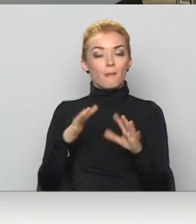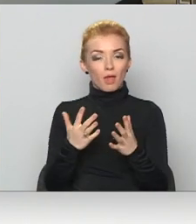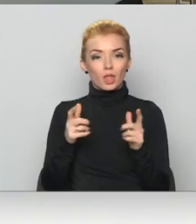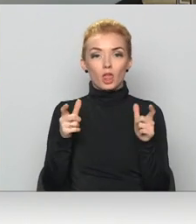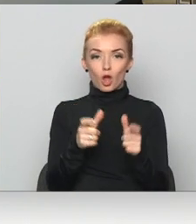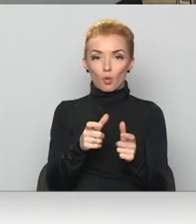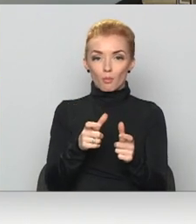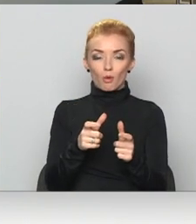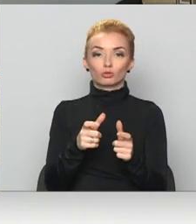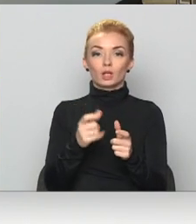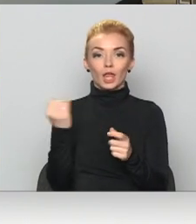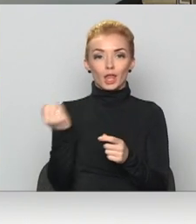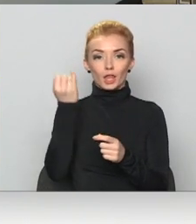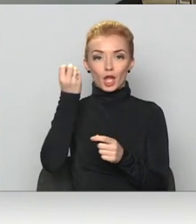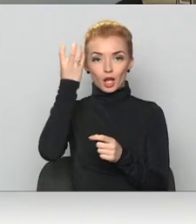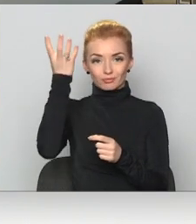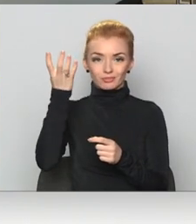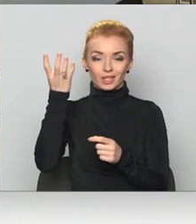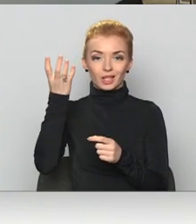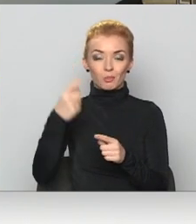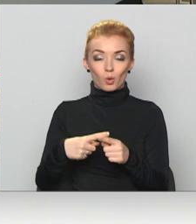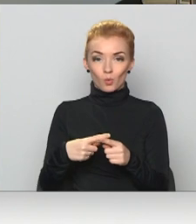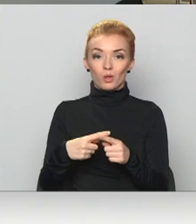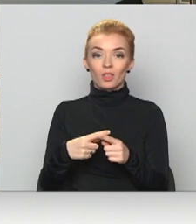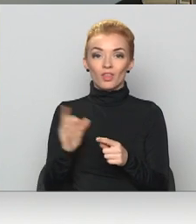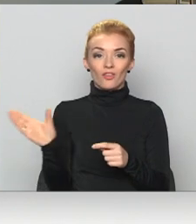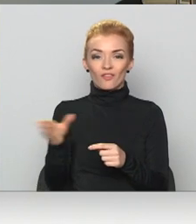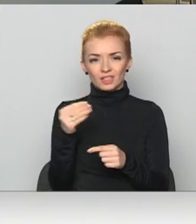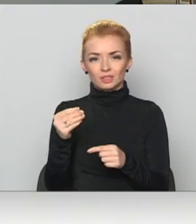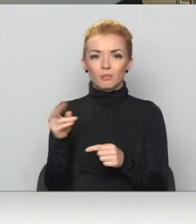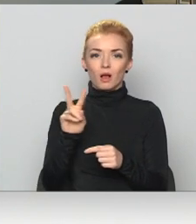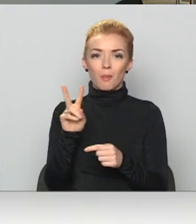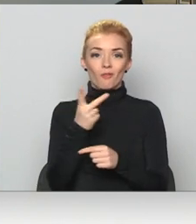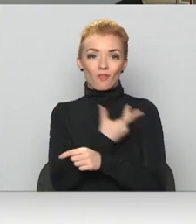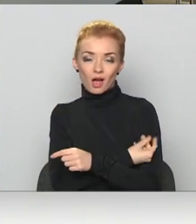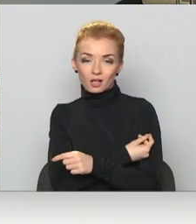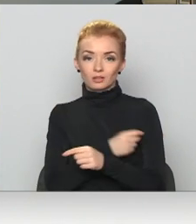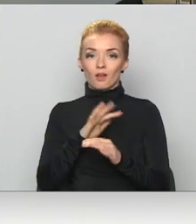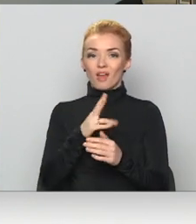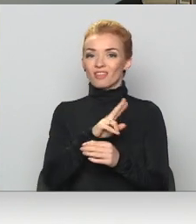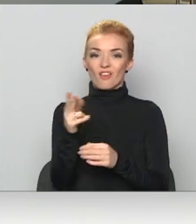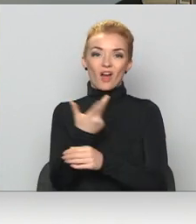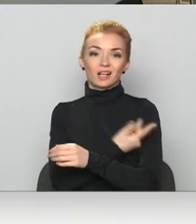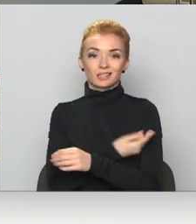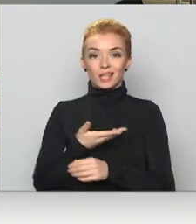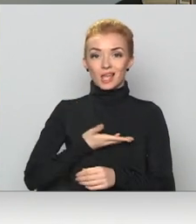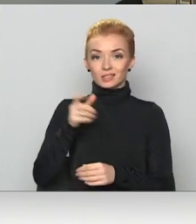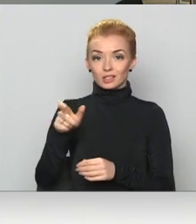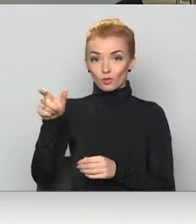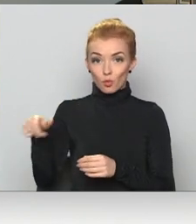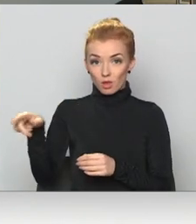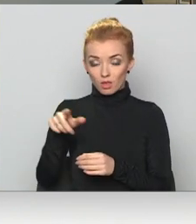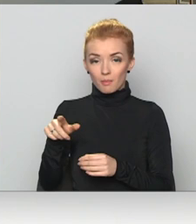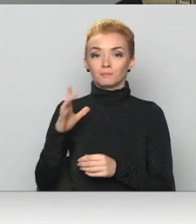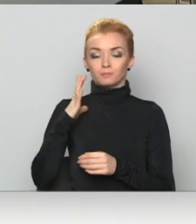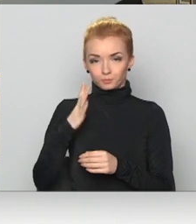interešu izglītība. Un, protams, visiem gan vakcinētajiem, gan nevakcinētajiem iedzīvotājiem ir jārēķinās ar